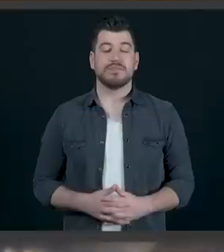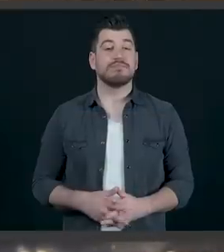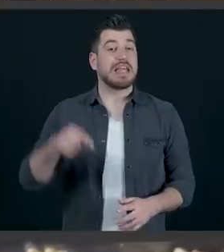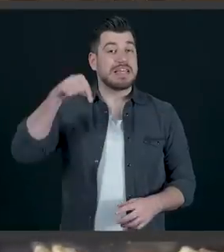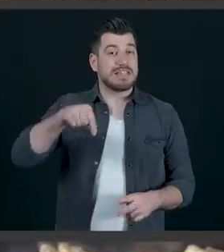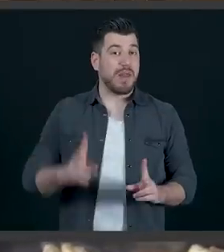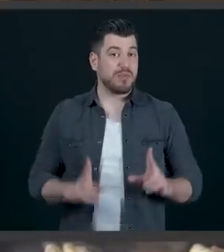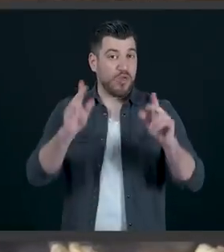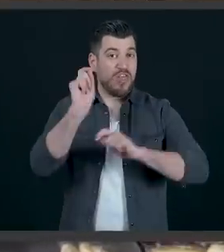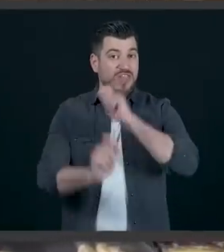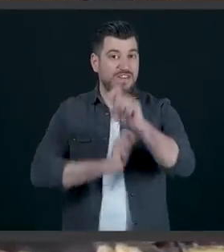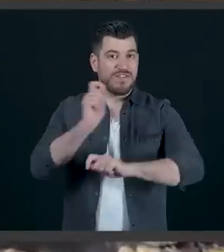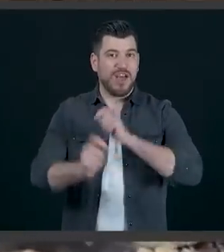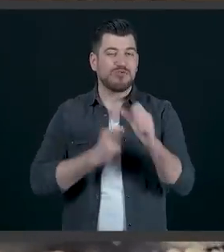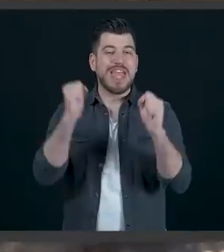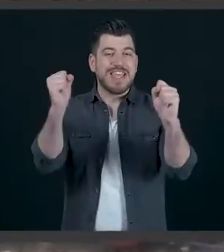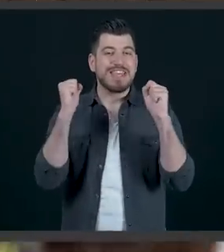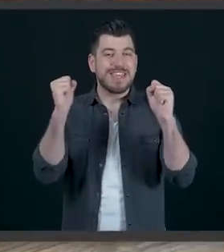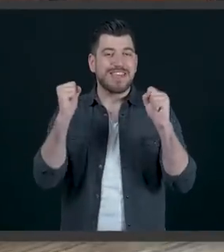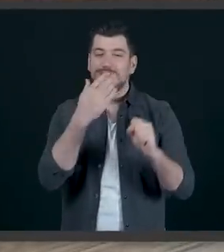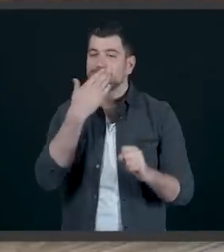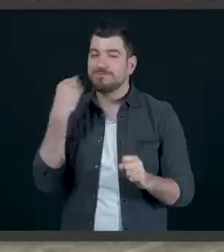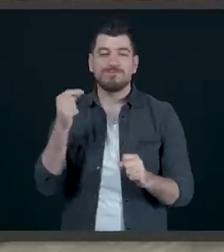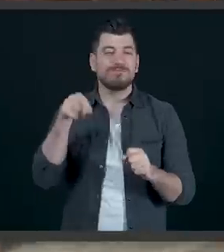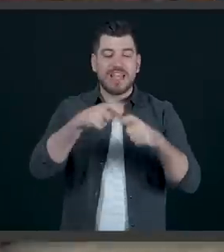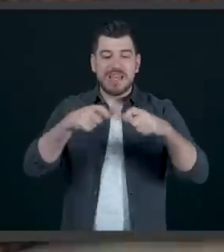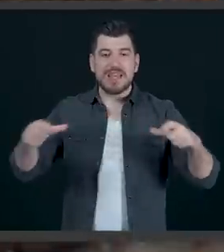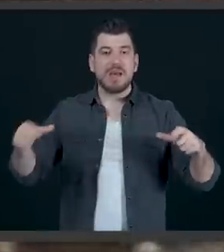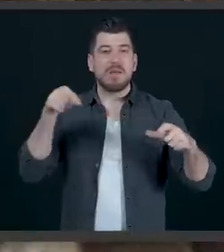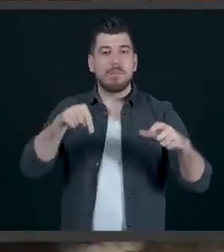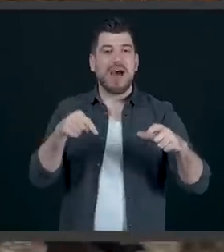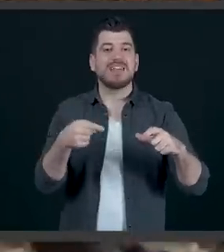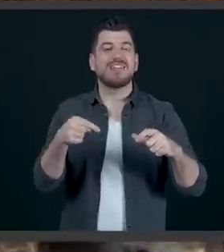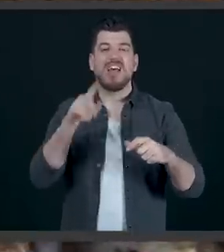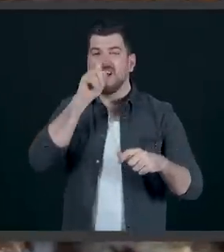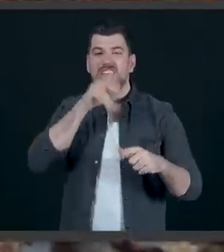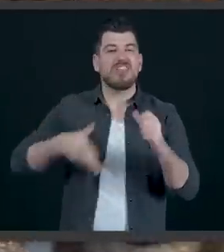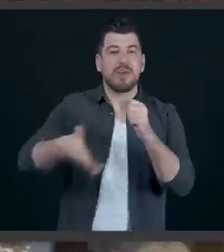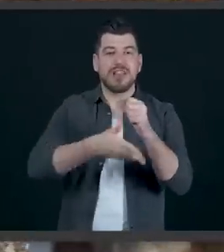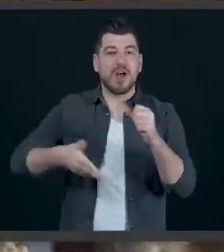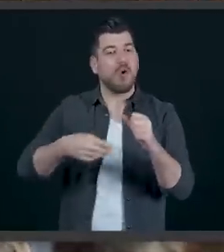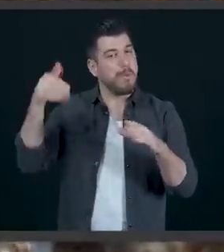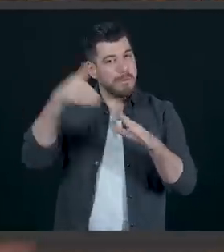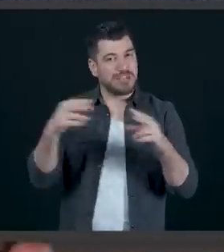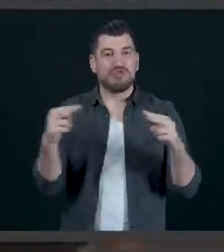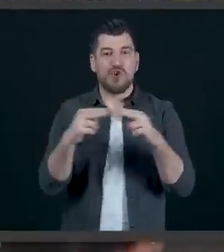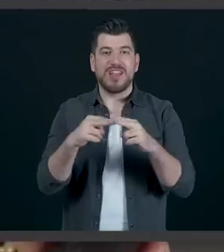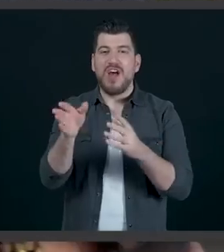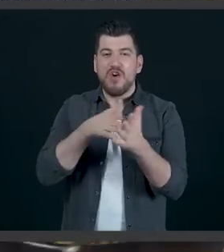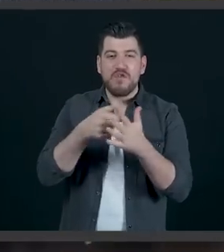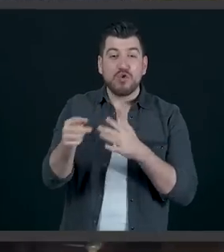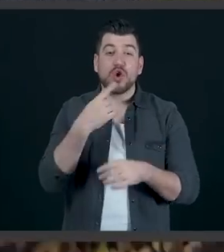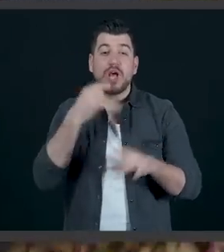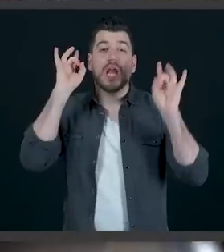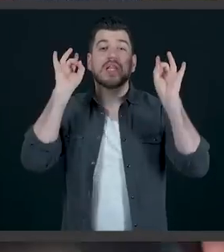Στο σημερινό μας επεισόδιο θα φτιάξουμε υγιεινές, θρεπτικές και πανεύκολες μπάρες δημητριακών με σοκολάτα. Χωρίς καθόλου ζάχαρη και βούτυρο,